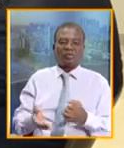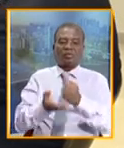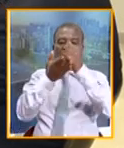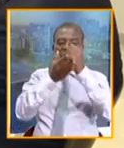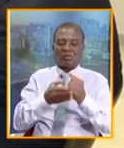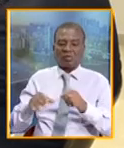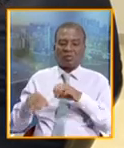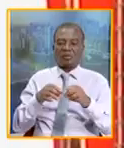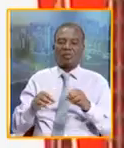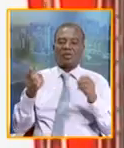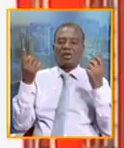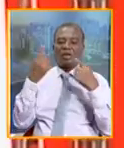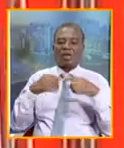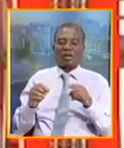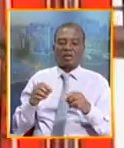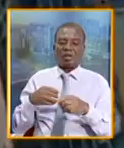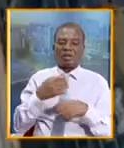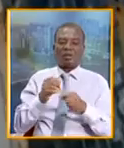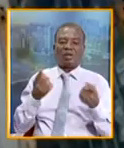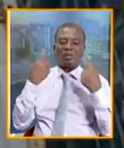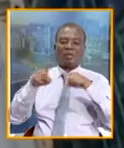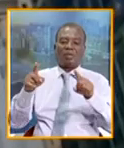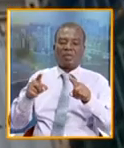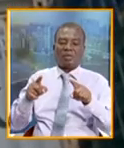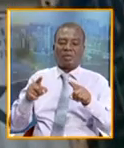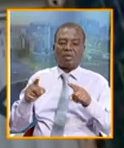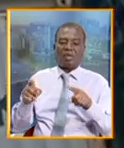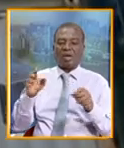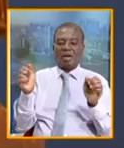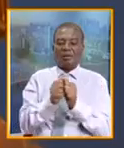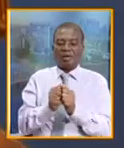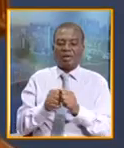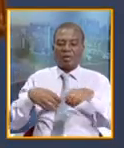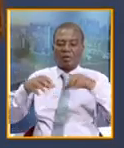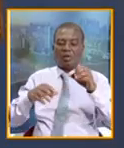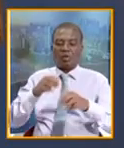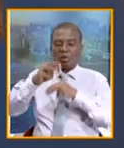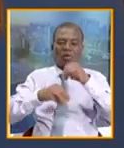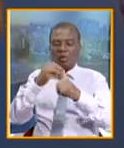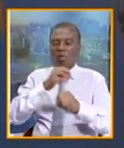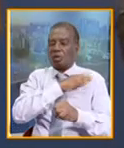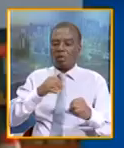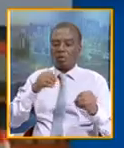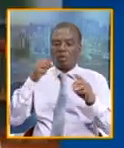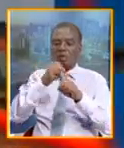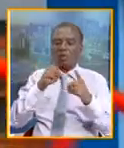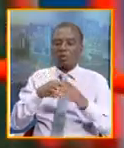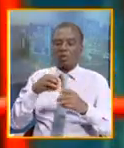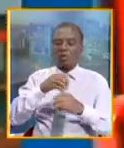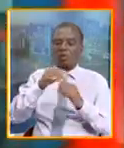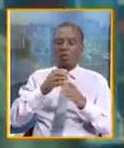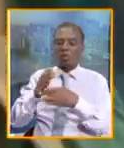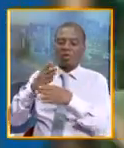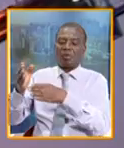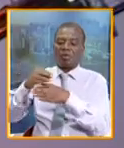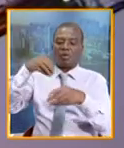accomplis dès l'entame de la crise sanitaire. Cependant, face aux restrictions du commerce mondial qui impactent les circuits internationaux de distribution